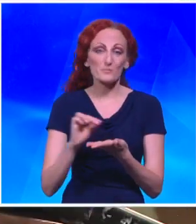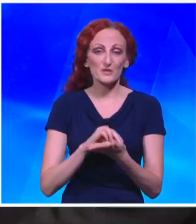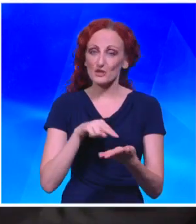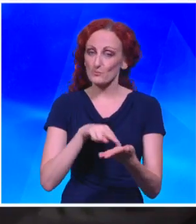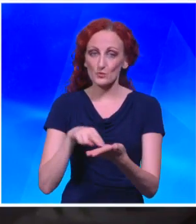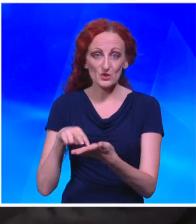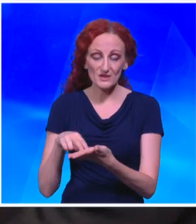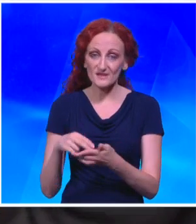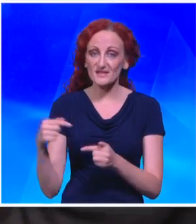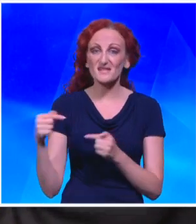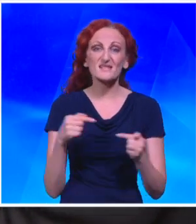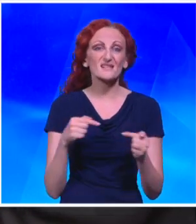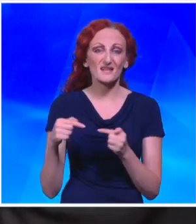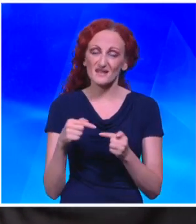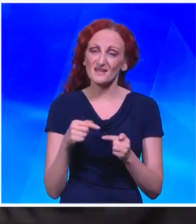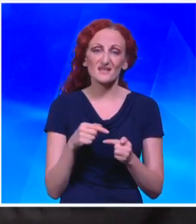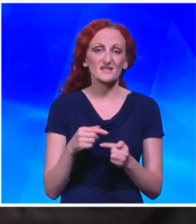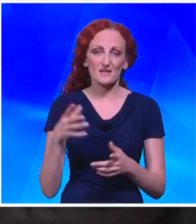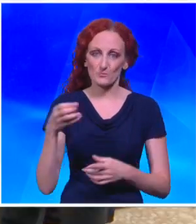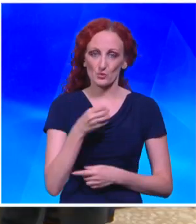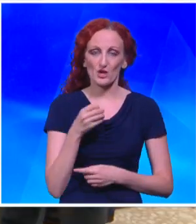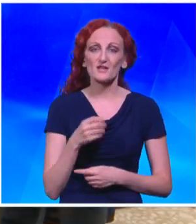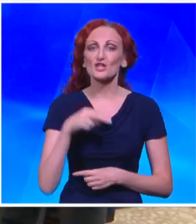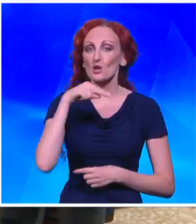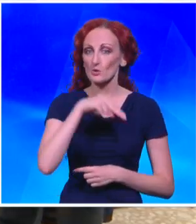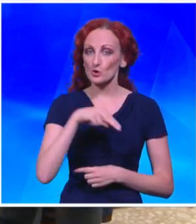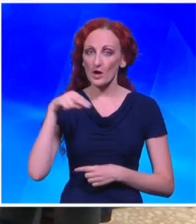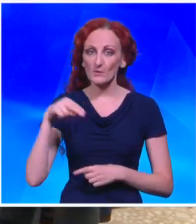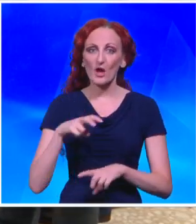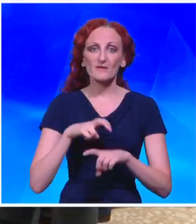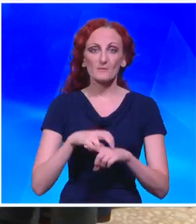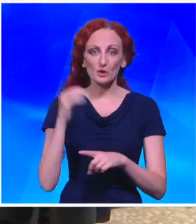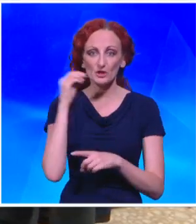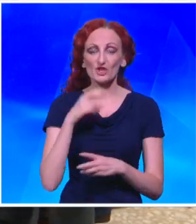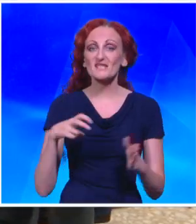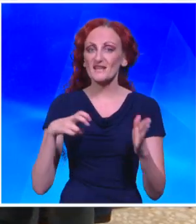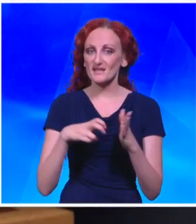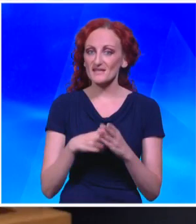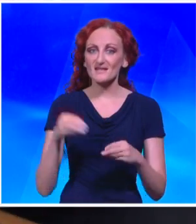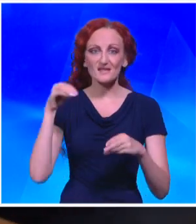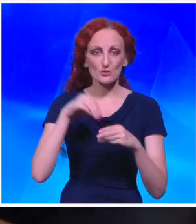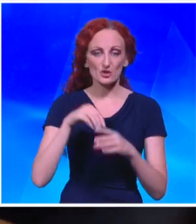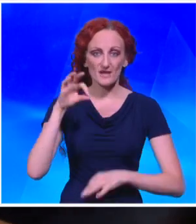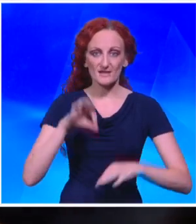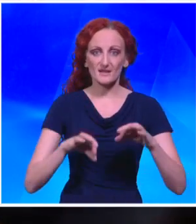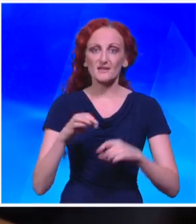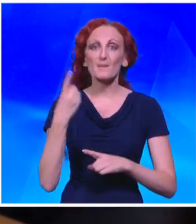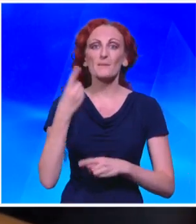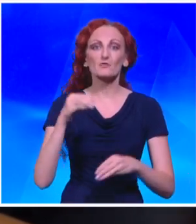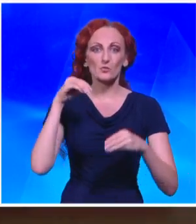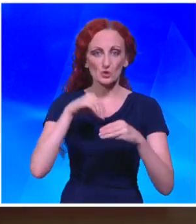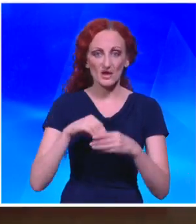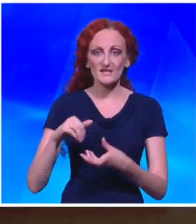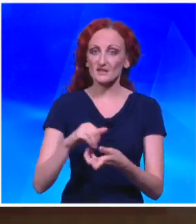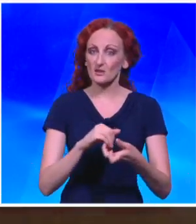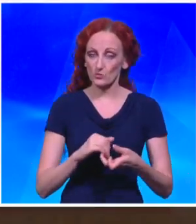за бюджета. Иначе и Продължаваме промяната и Демократична България се регистрираха за участие на изборите. Първо участие на коалицията в